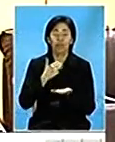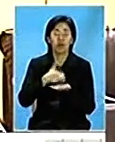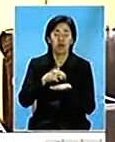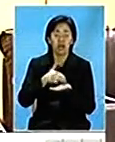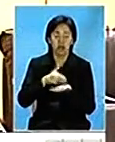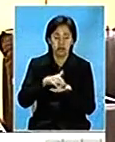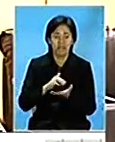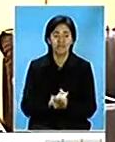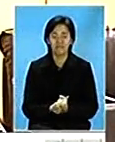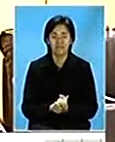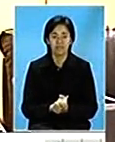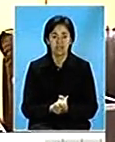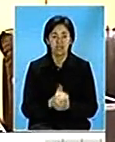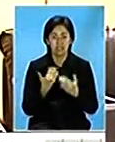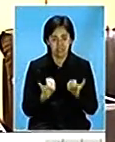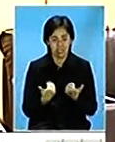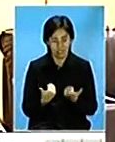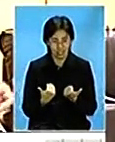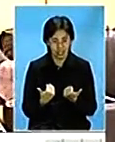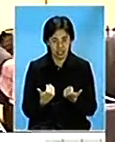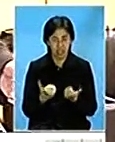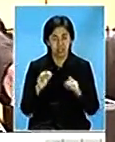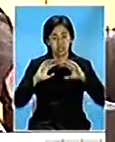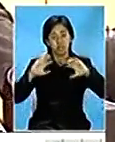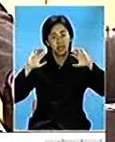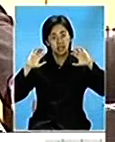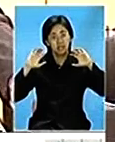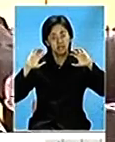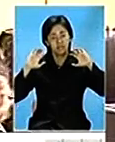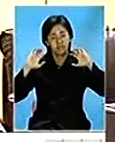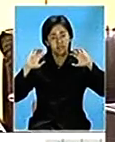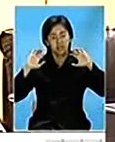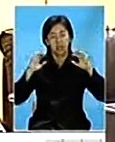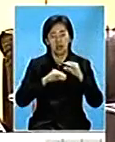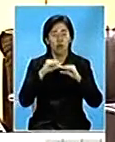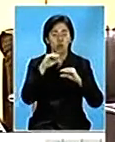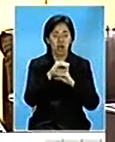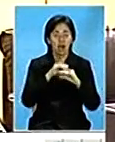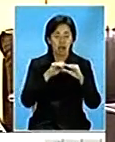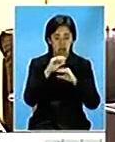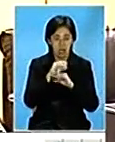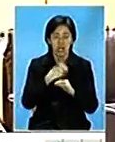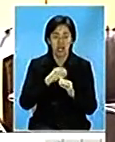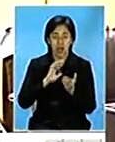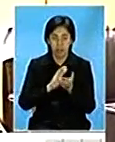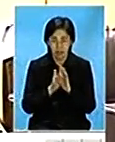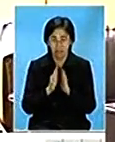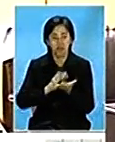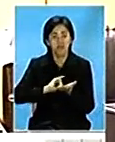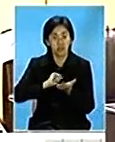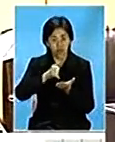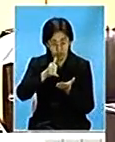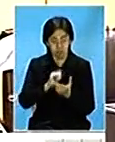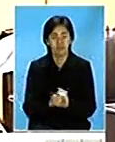ครับขณะนี้รัฐบาลมีโครงการที่จะต้องฟื้นฟู